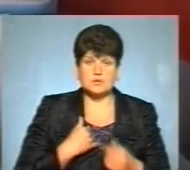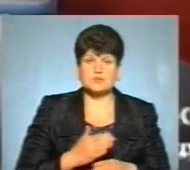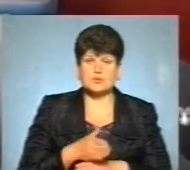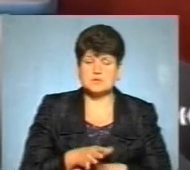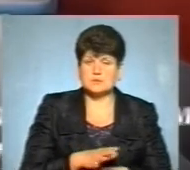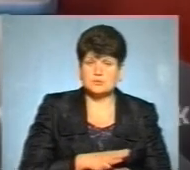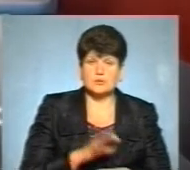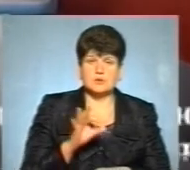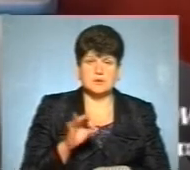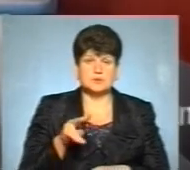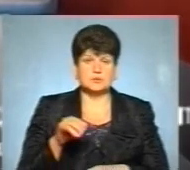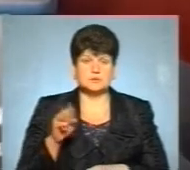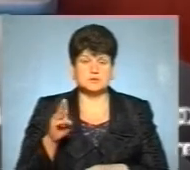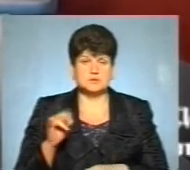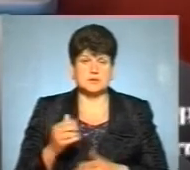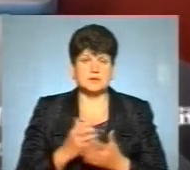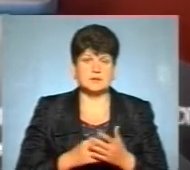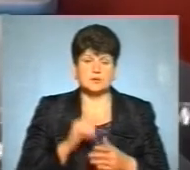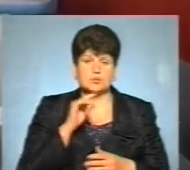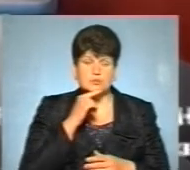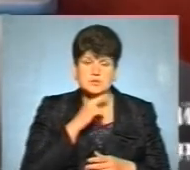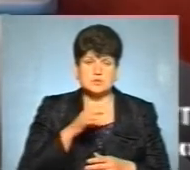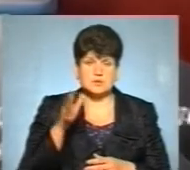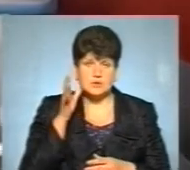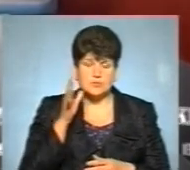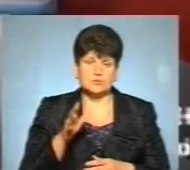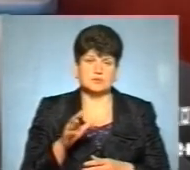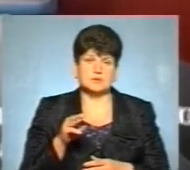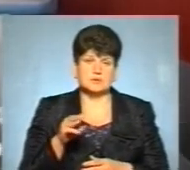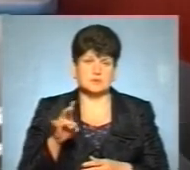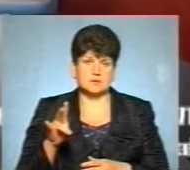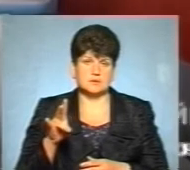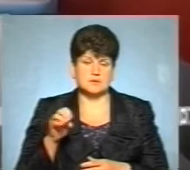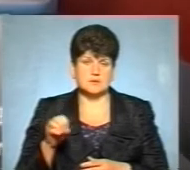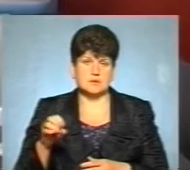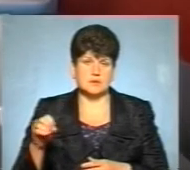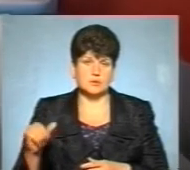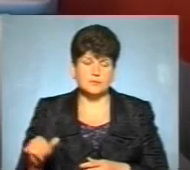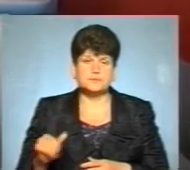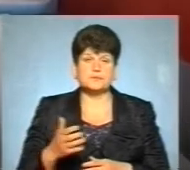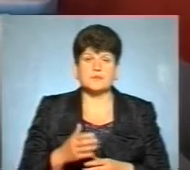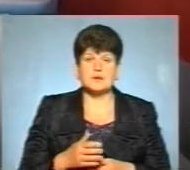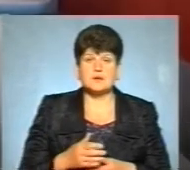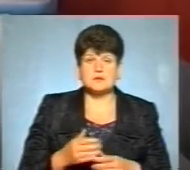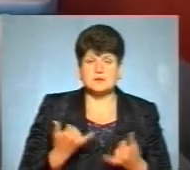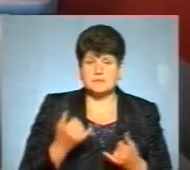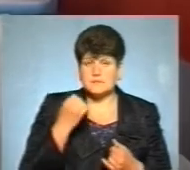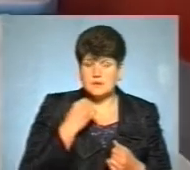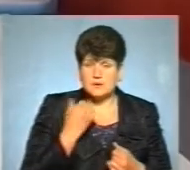сьогодні був Олег Луцишин, кандидат економічних наук, доцент кафедри фінансового менеджменту та страхування ТНЕО. А я